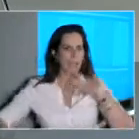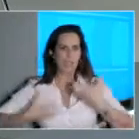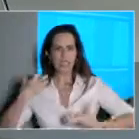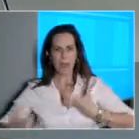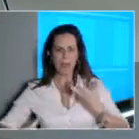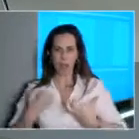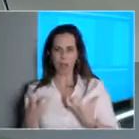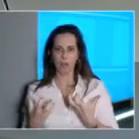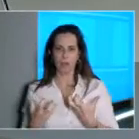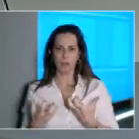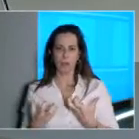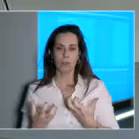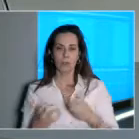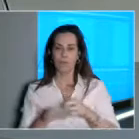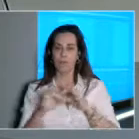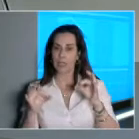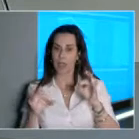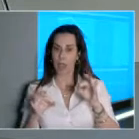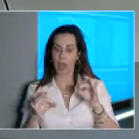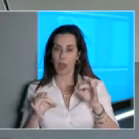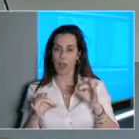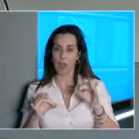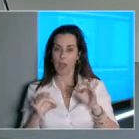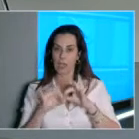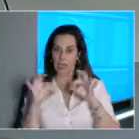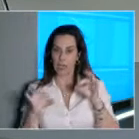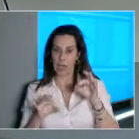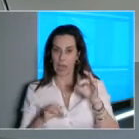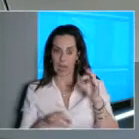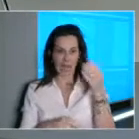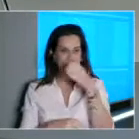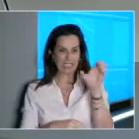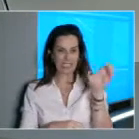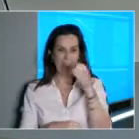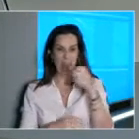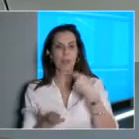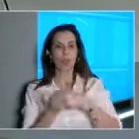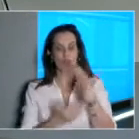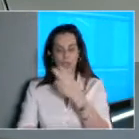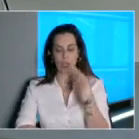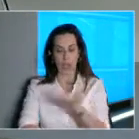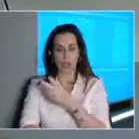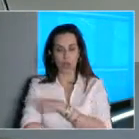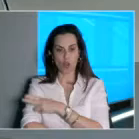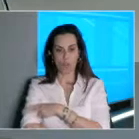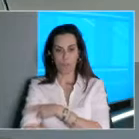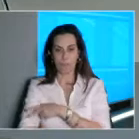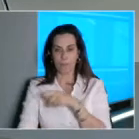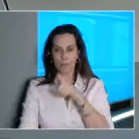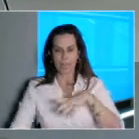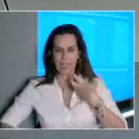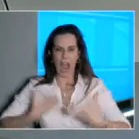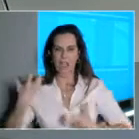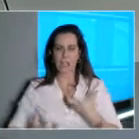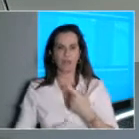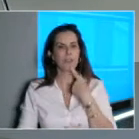התעצבנה והתחילה לצלם את האירוע עצמו, את הדוח שהשוטר נתן לה, והיא כעסה מאוד